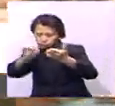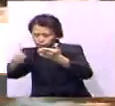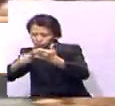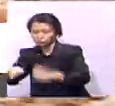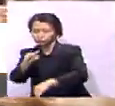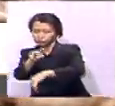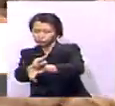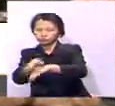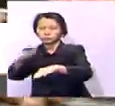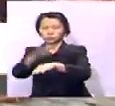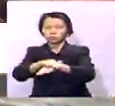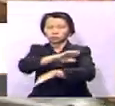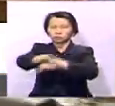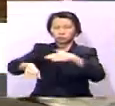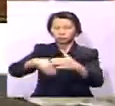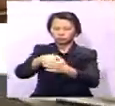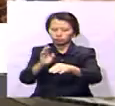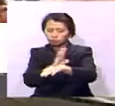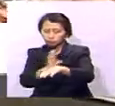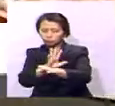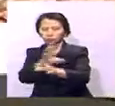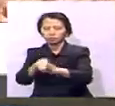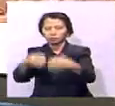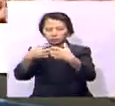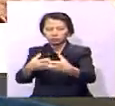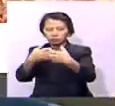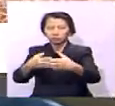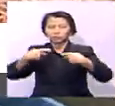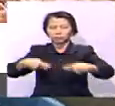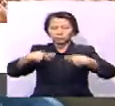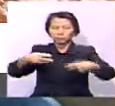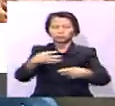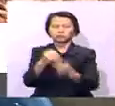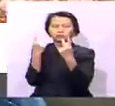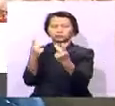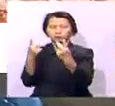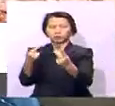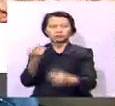pemantauan ke atas semua peringkat perniagaan, termasuk kilang, pasar serta kedai runcit.